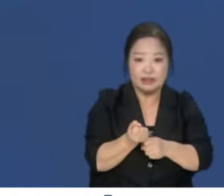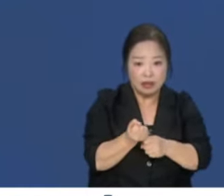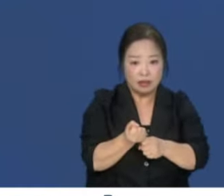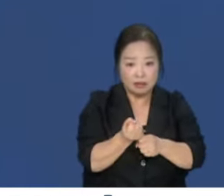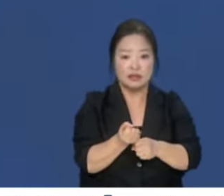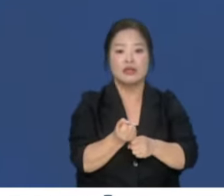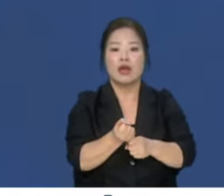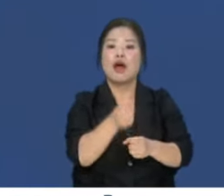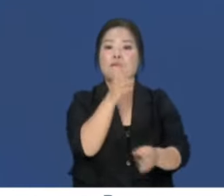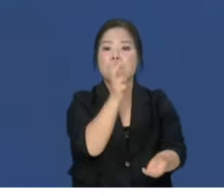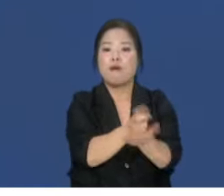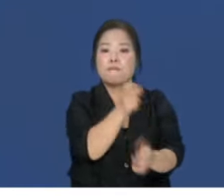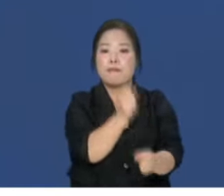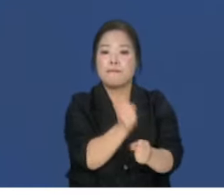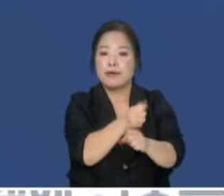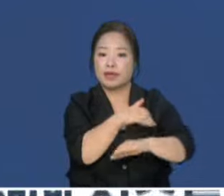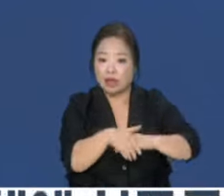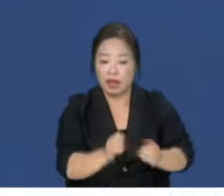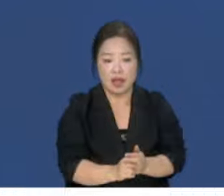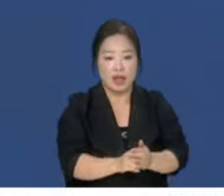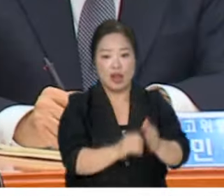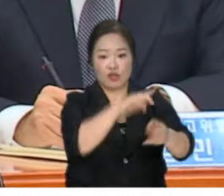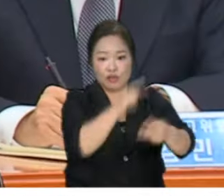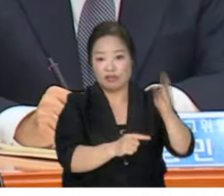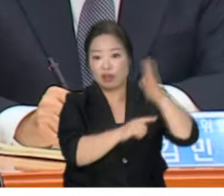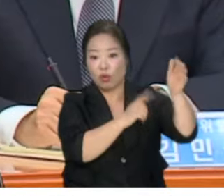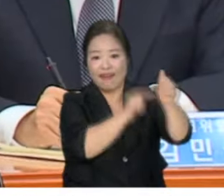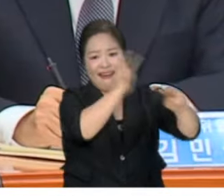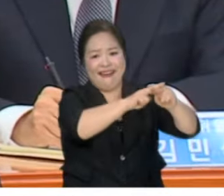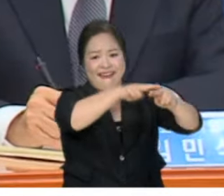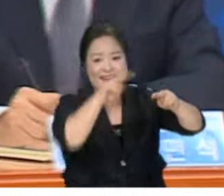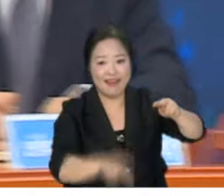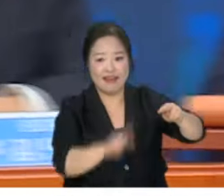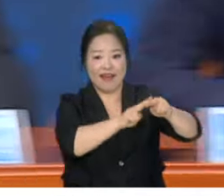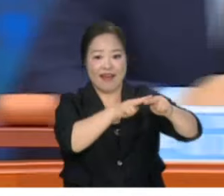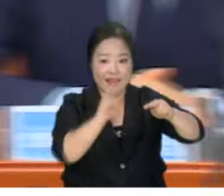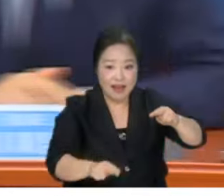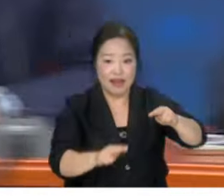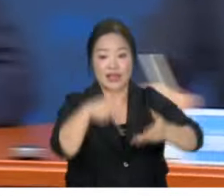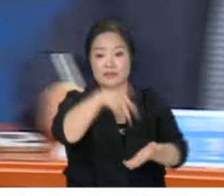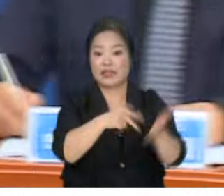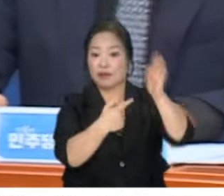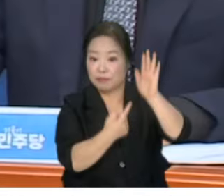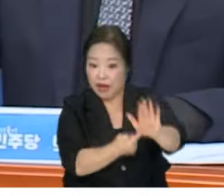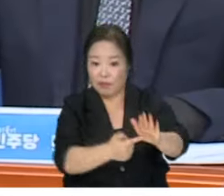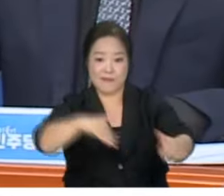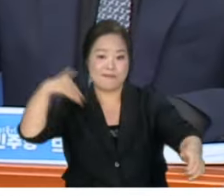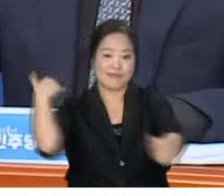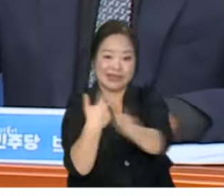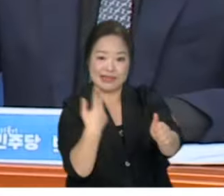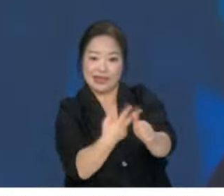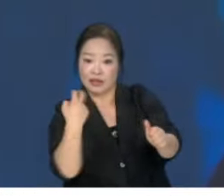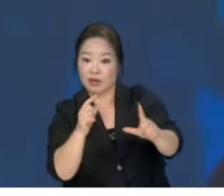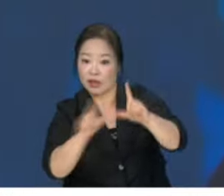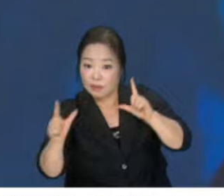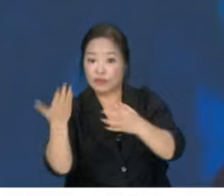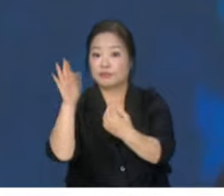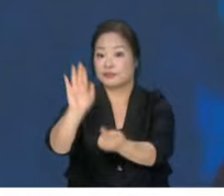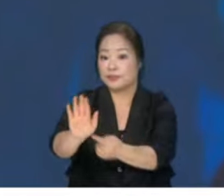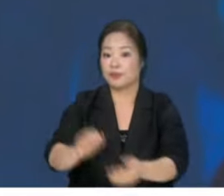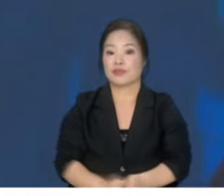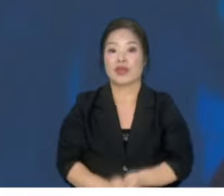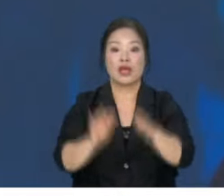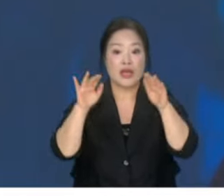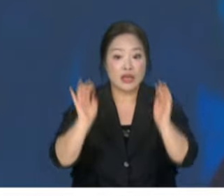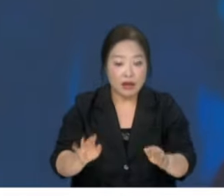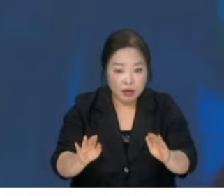있습니다. 나아가 윤 대통령 하야를 촉구하는 목소리도 공개적으로 나왔고 탄핵도 일부 언급됐습니다. 다만